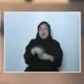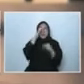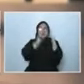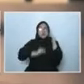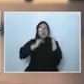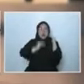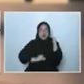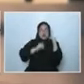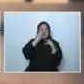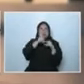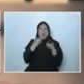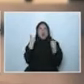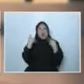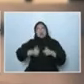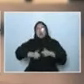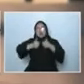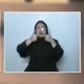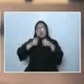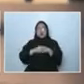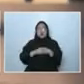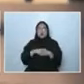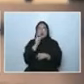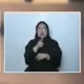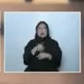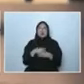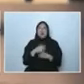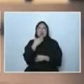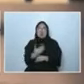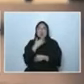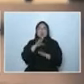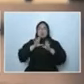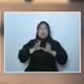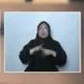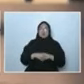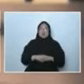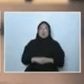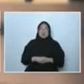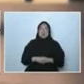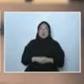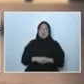penurunan miskin akan terjadi lebih baik dan lebih optimal. Saya rasa itu. Terima kasih banyak. Baik.